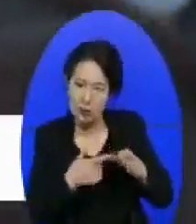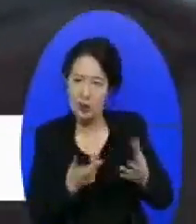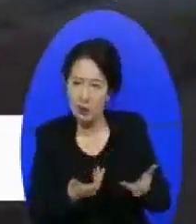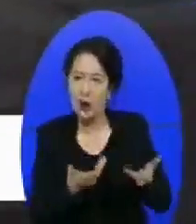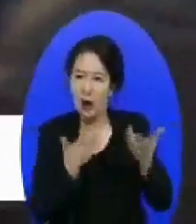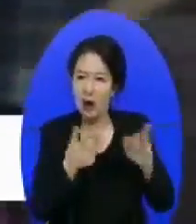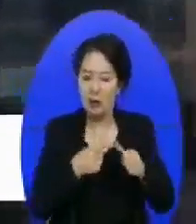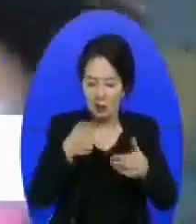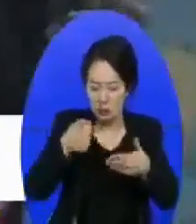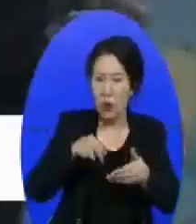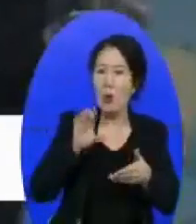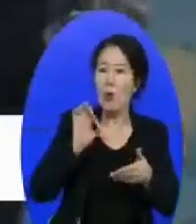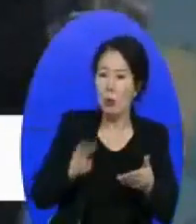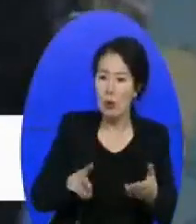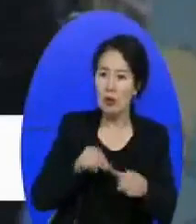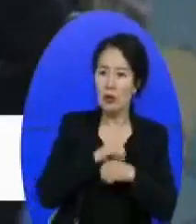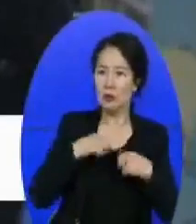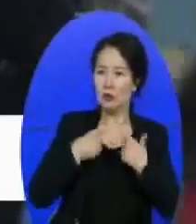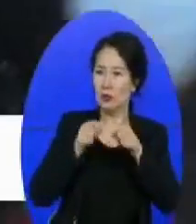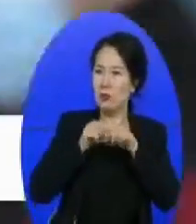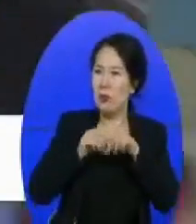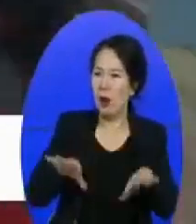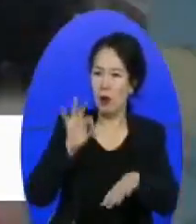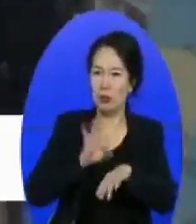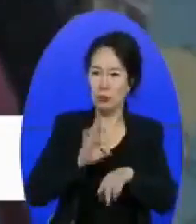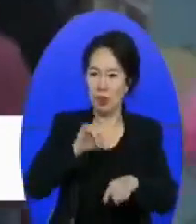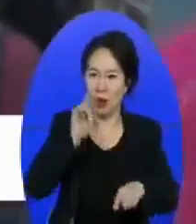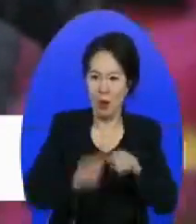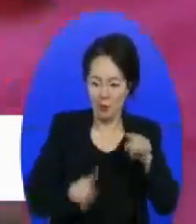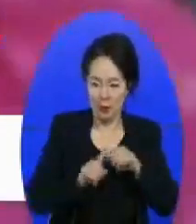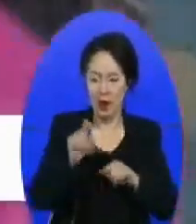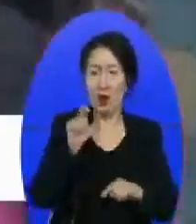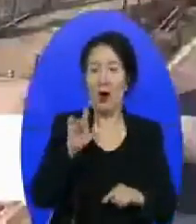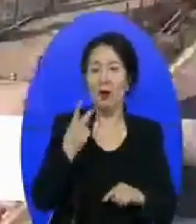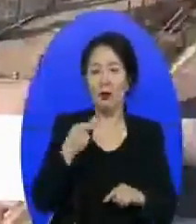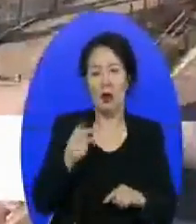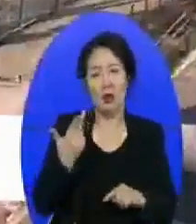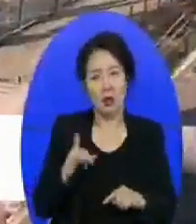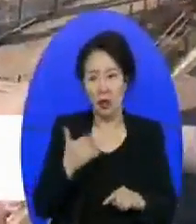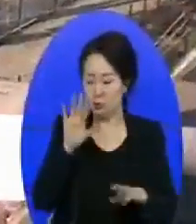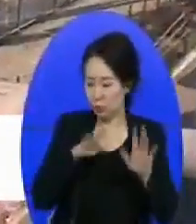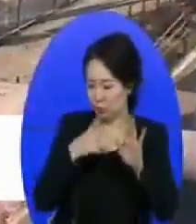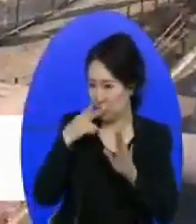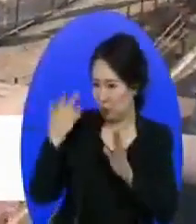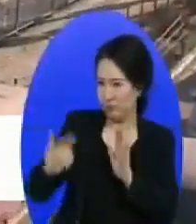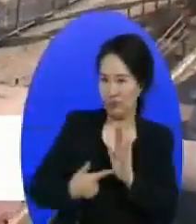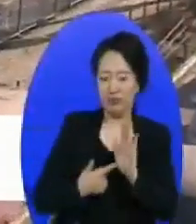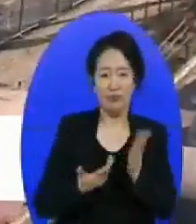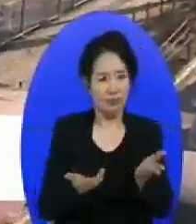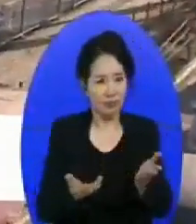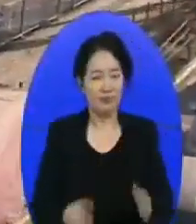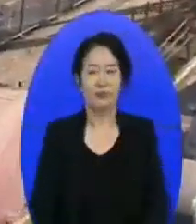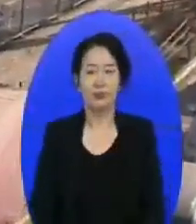манай улсад бүртгэгдвэл иргэд нэг дор олноороо халдвар авах эрсдэл өндөр байгаа нь дээрх нөхцөл байдлаас харагдаж